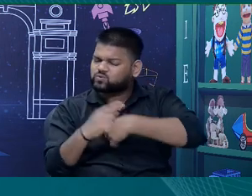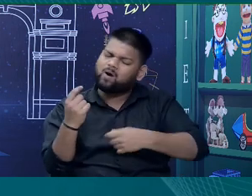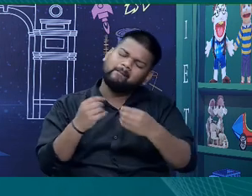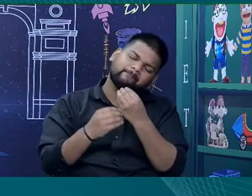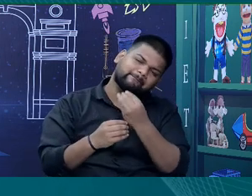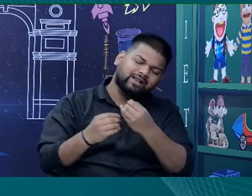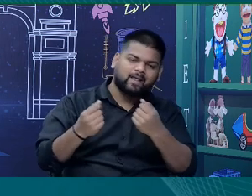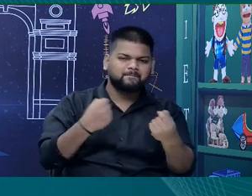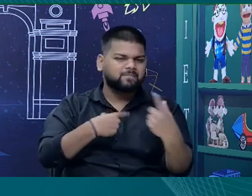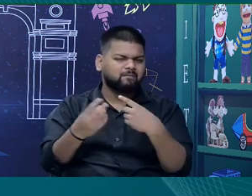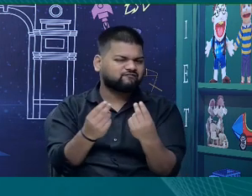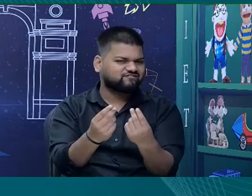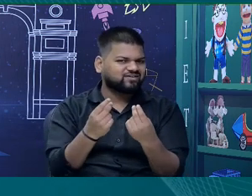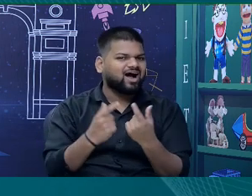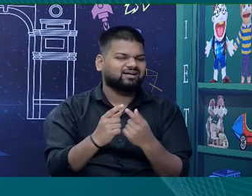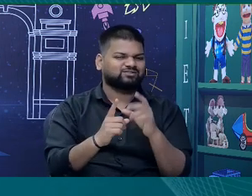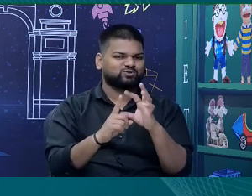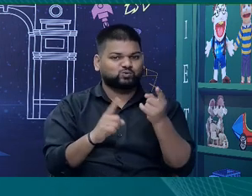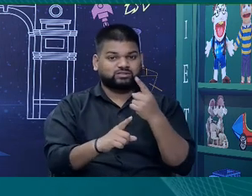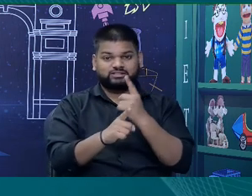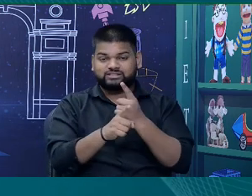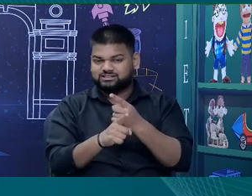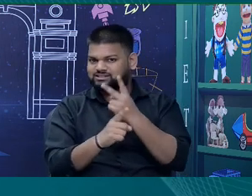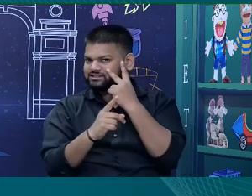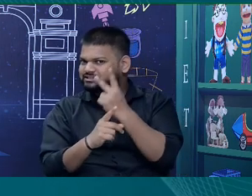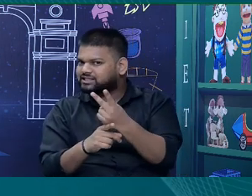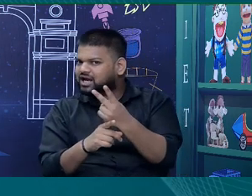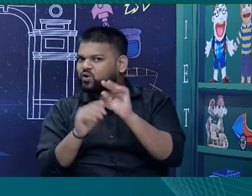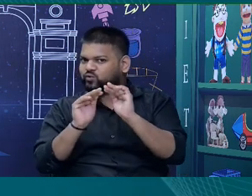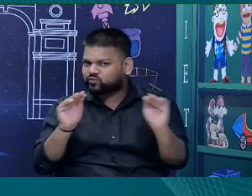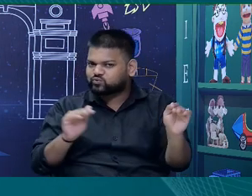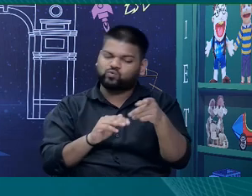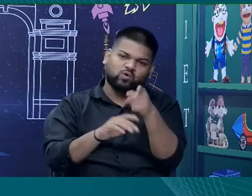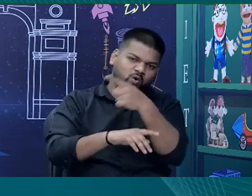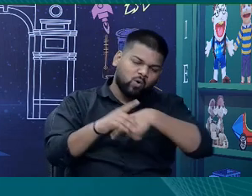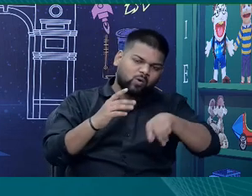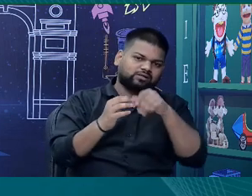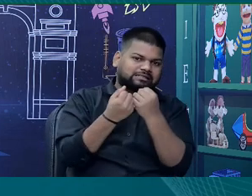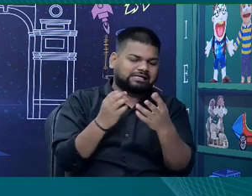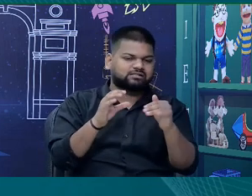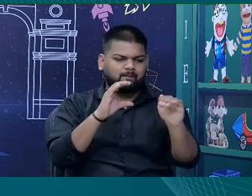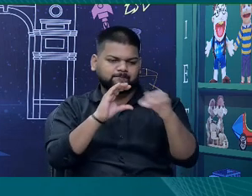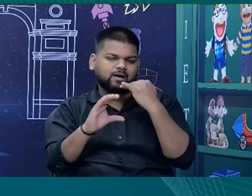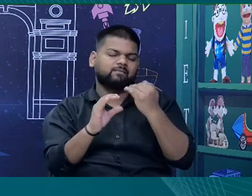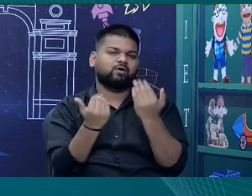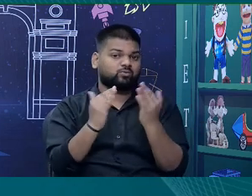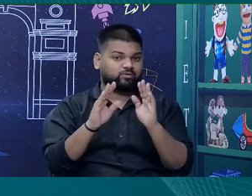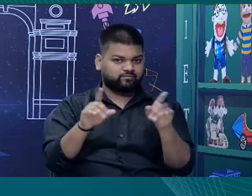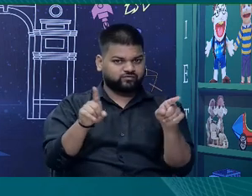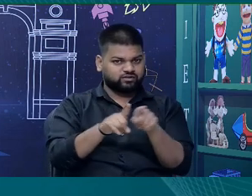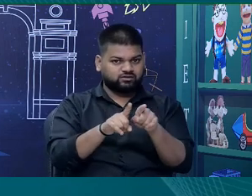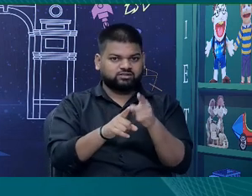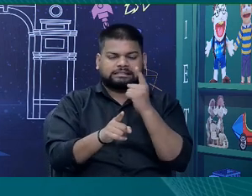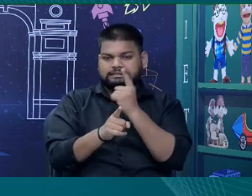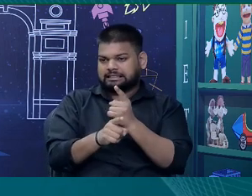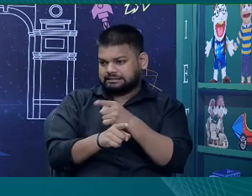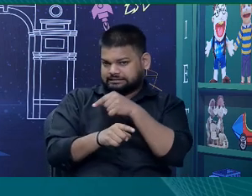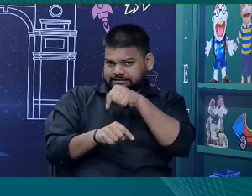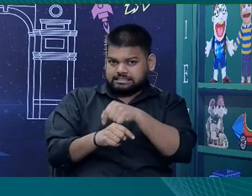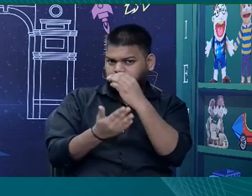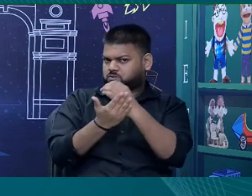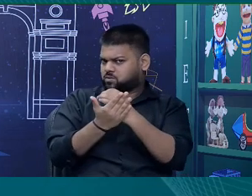है पेरेंट्स अगर देख रहे हैं टीचर अगर देख रहे हैं उनके स्टूडेंट के लिए कुछ क्वेरीज हैं तो वो पोस्ट कर सकते हैं हमारे सर आज जो स्टूडियो